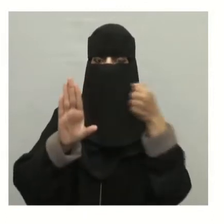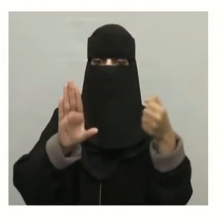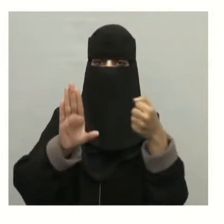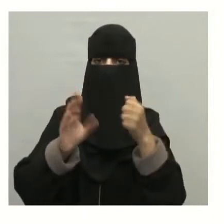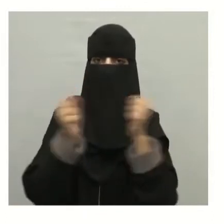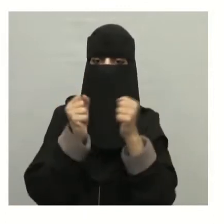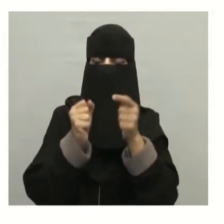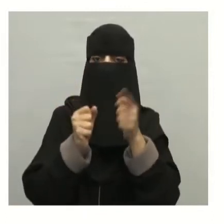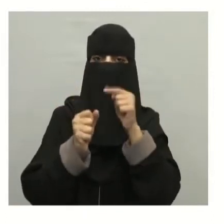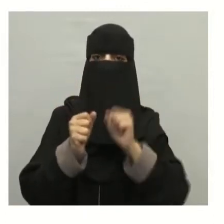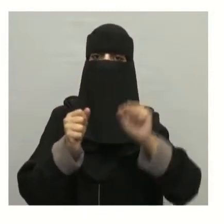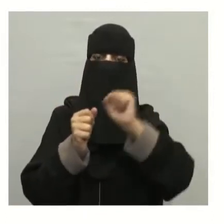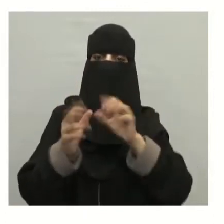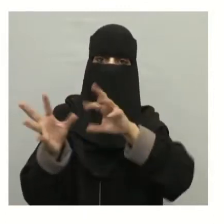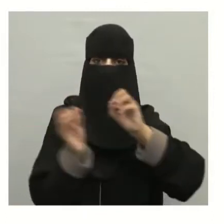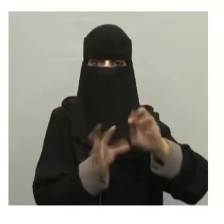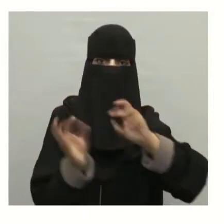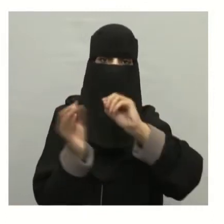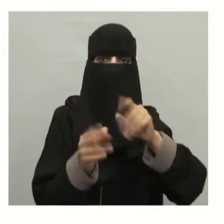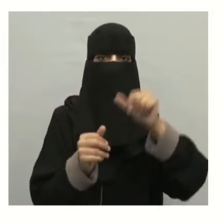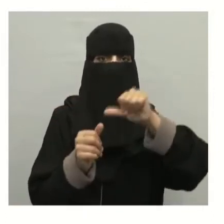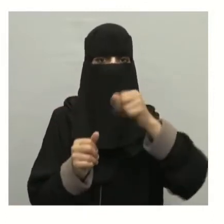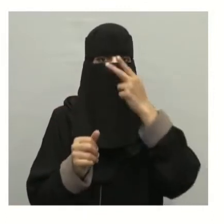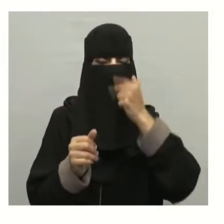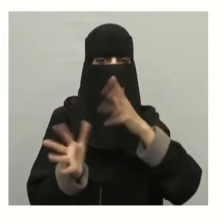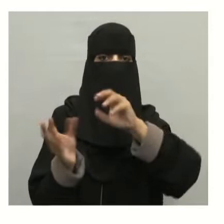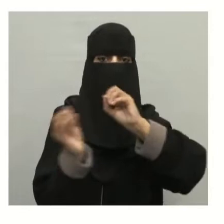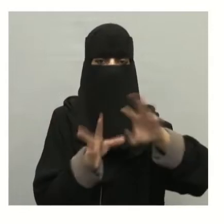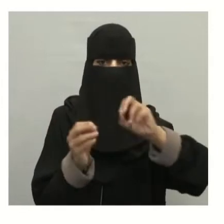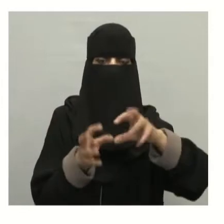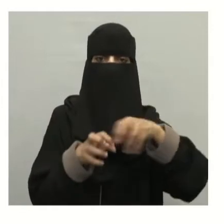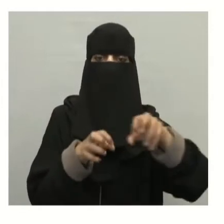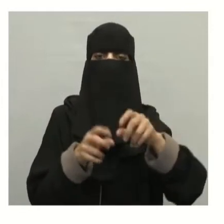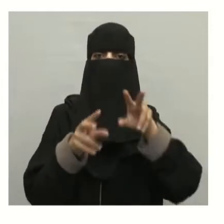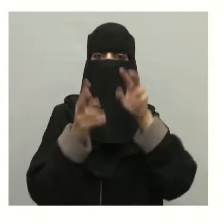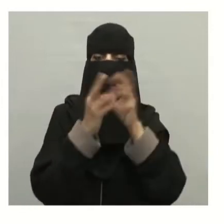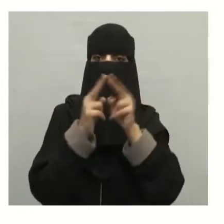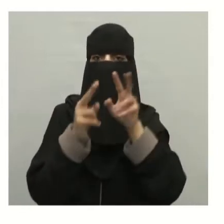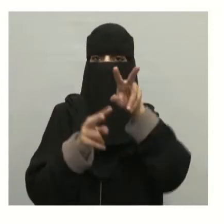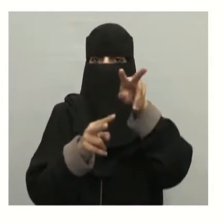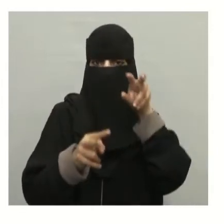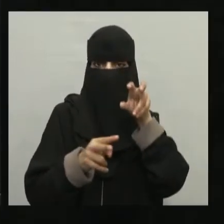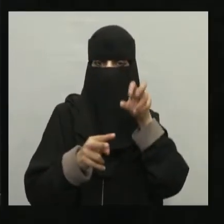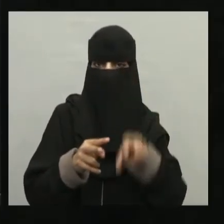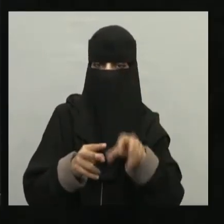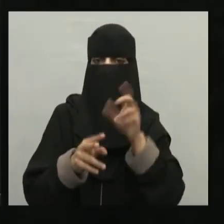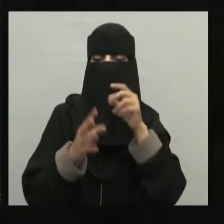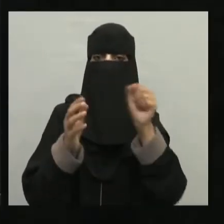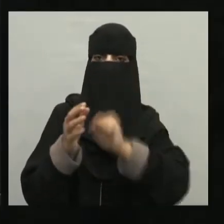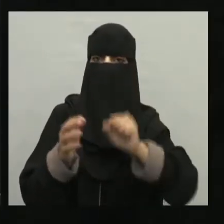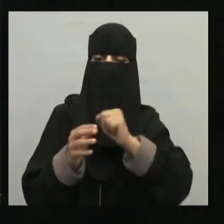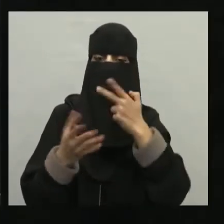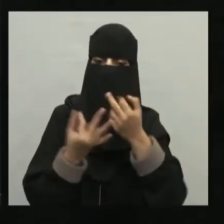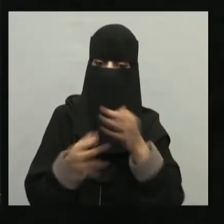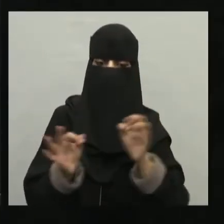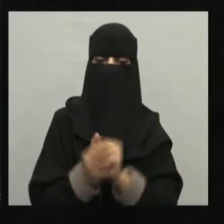الثلاجة تحتاج إلى إفراغ أسبوعي من المحتويات وفصلها عن التيار والقيام بتنظيفها،